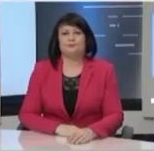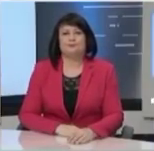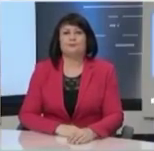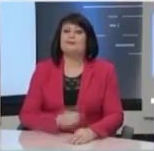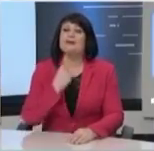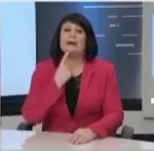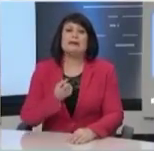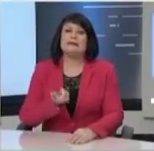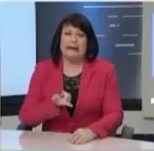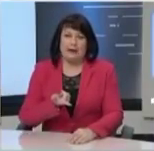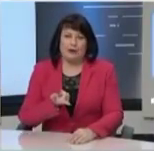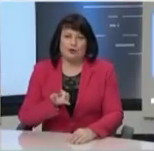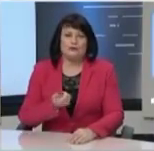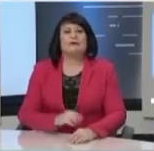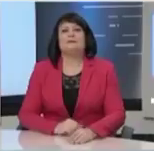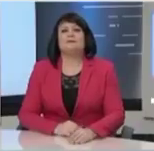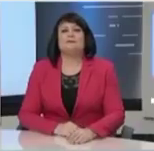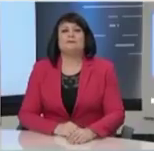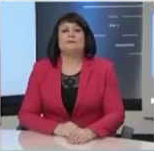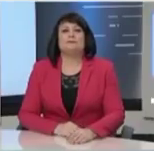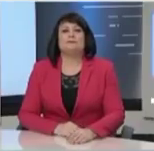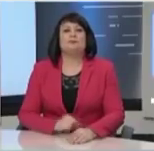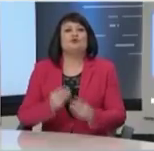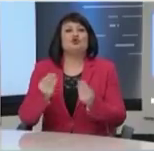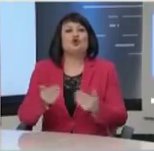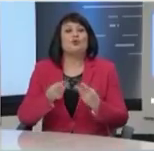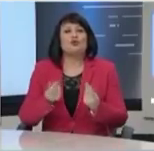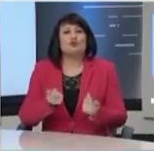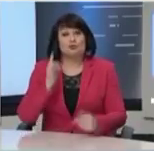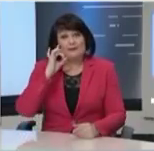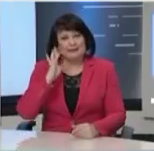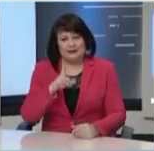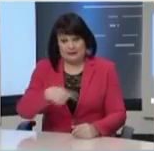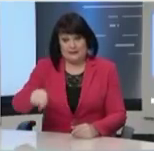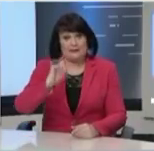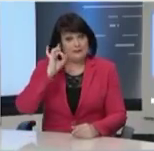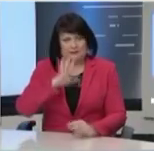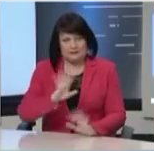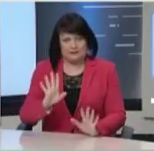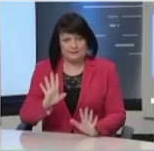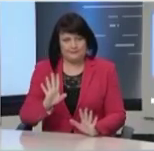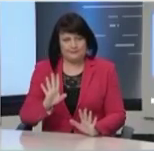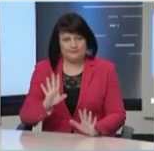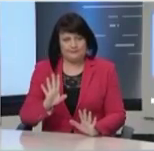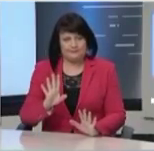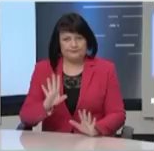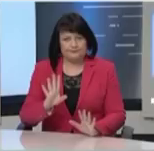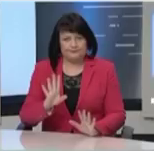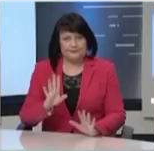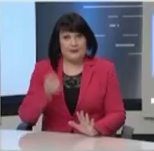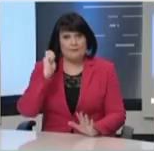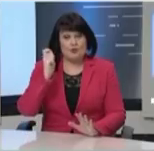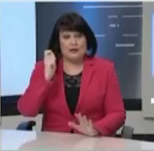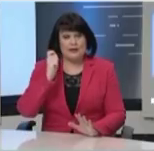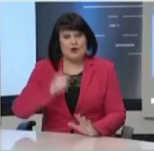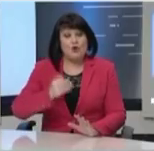Λέω λοιπόν, κύριε Συγγύη, συνάδελφοι, ότι με αυτόν τον τρόπο ένα πράγμα δεν καταλαβαίνετε. Ότι υποθηκεύεται και το δικό σας πολιτικό